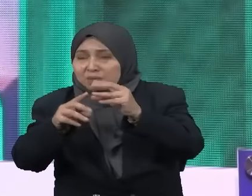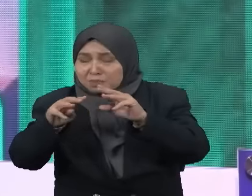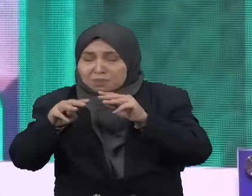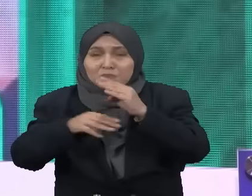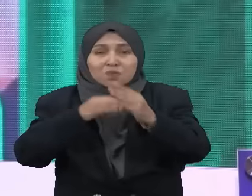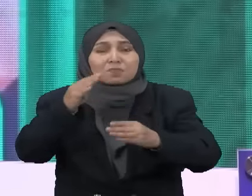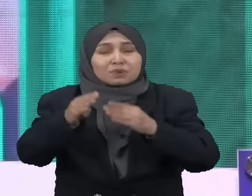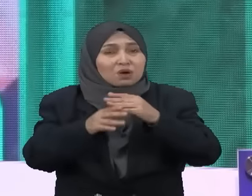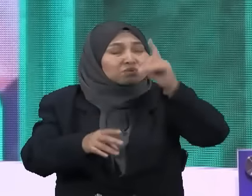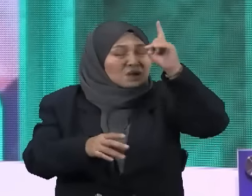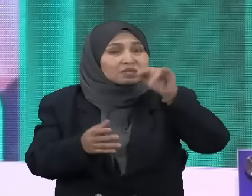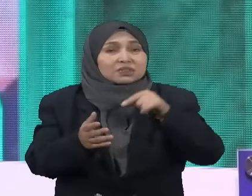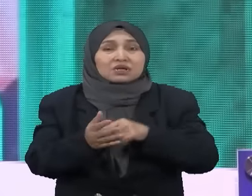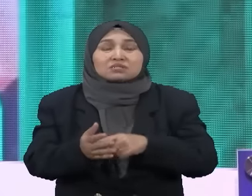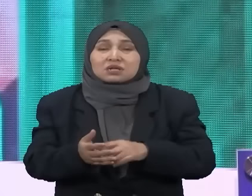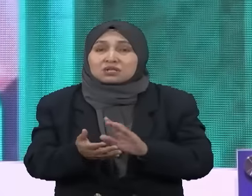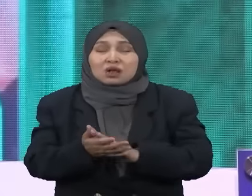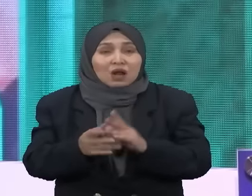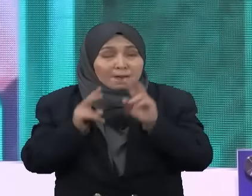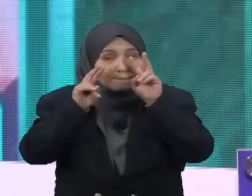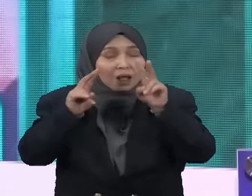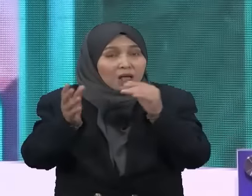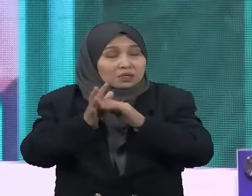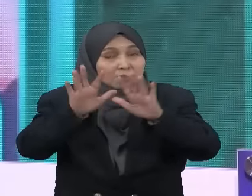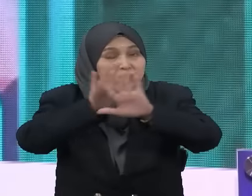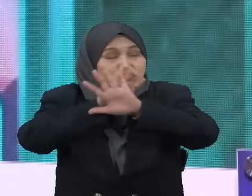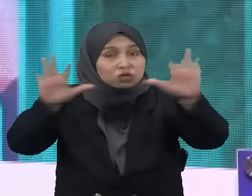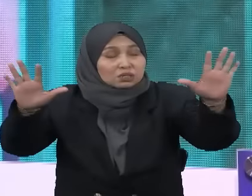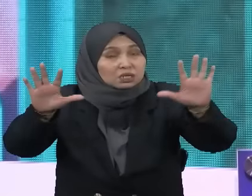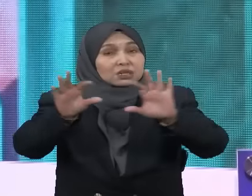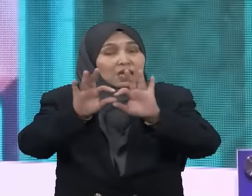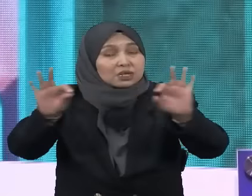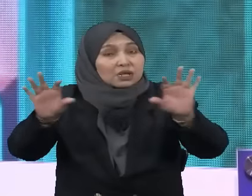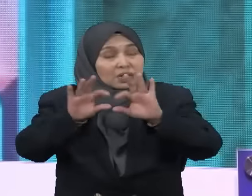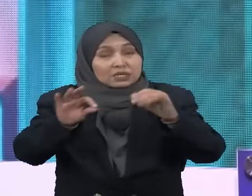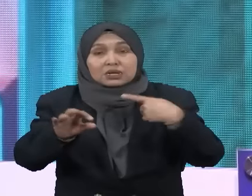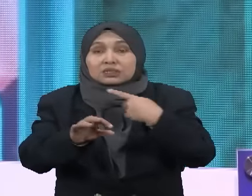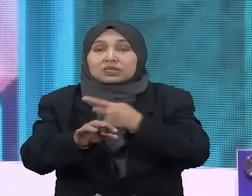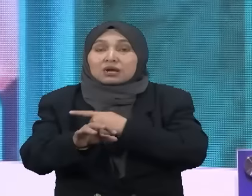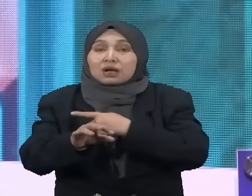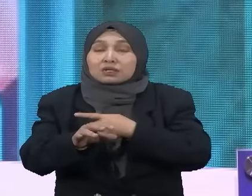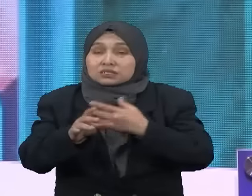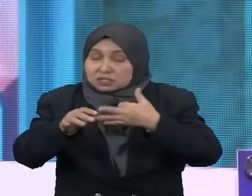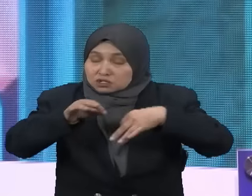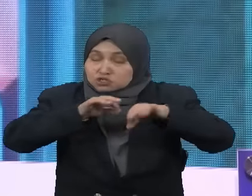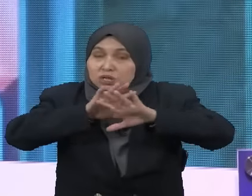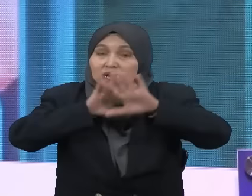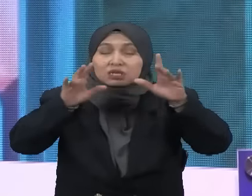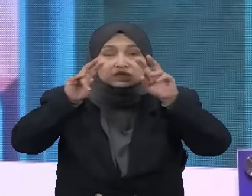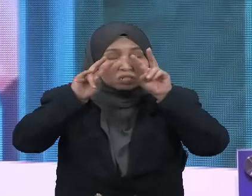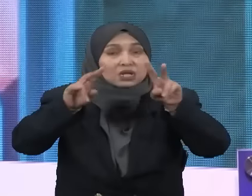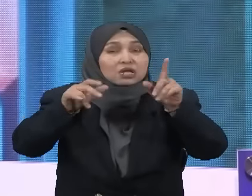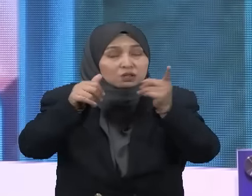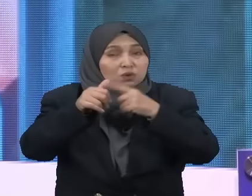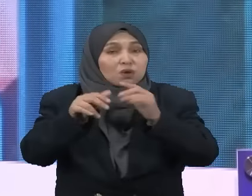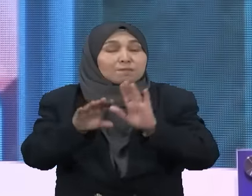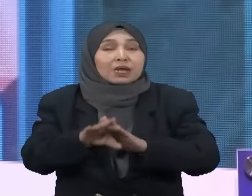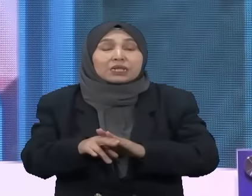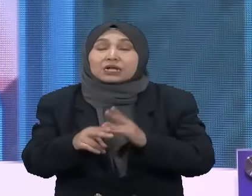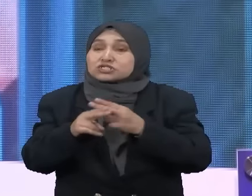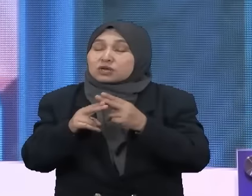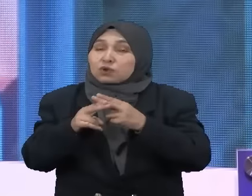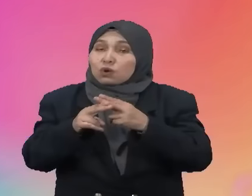Allah Subhanahu Wa Taala. Untuk nampak lebih pencerahan tentang ayat-ayat yang akan kita jelaskan, kita lihat terlebih dahulu kepada sinopsis